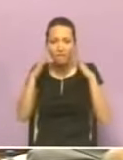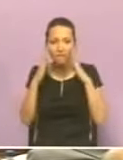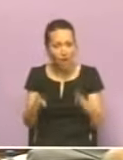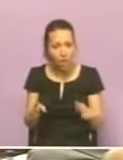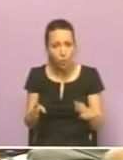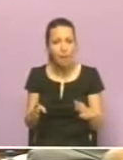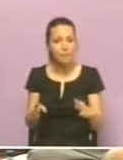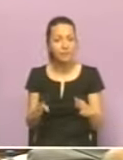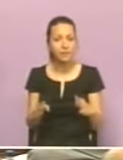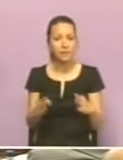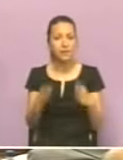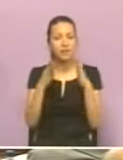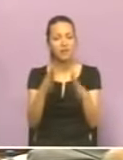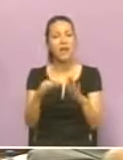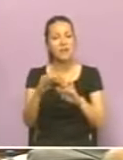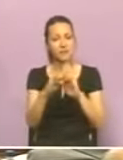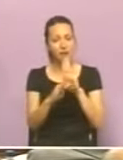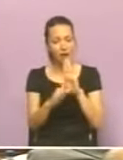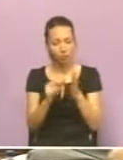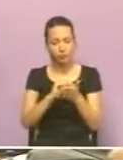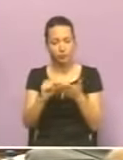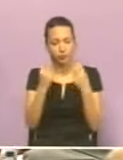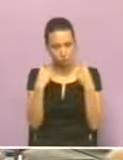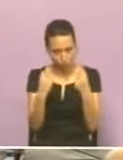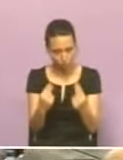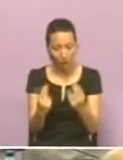da je taj zakon napisan dobro i da ga